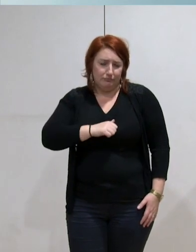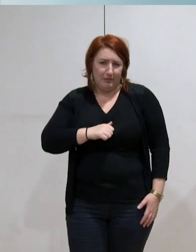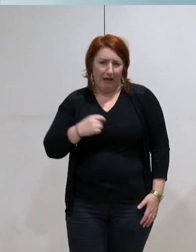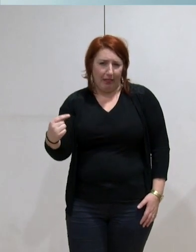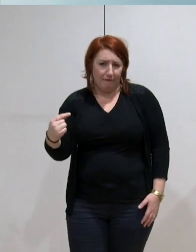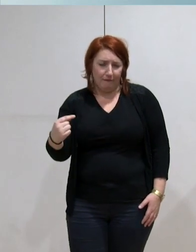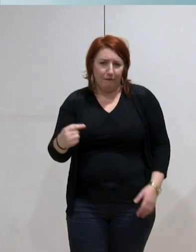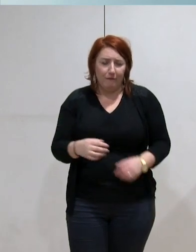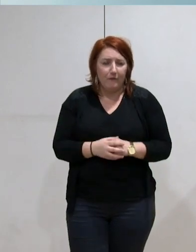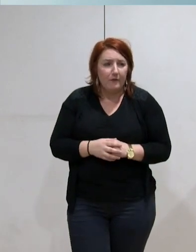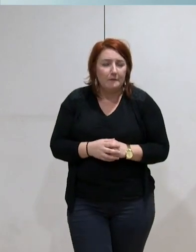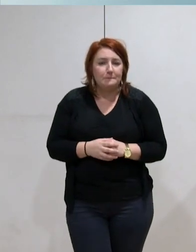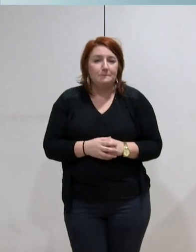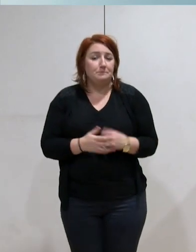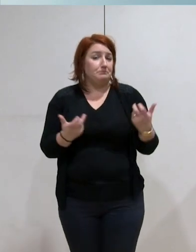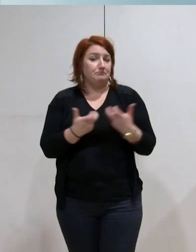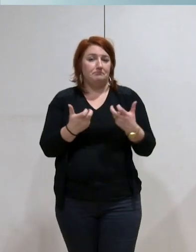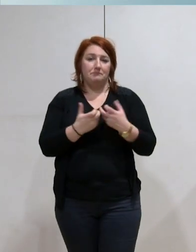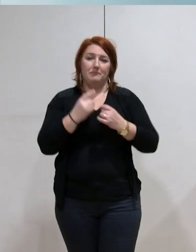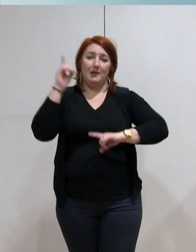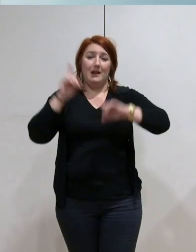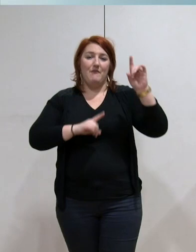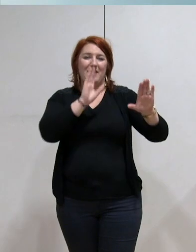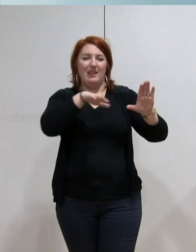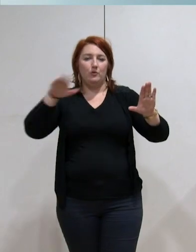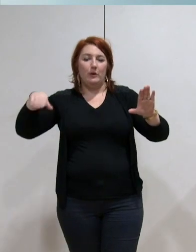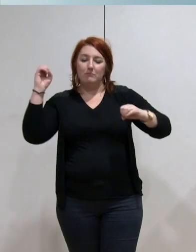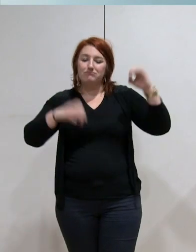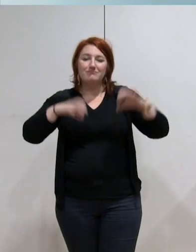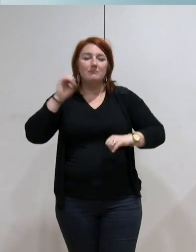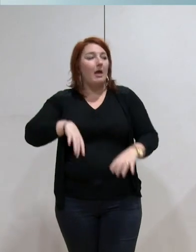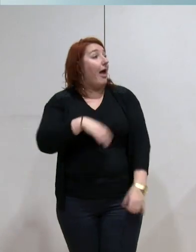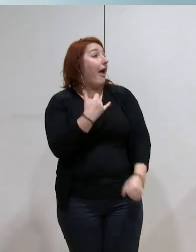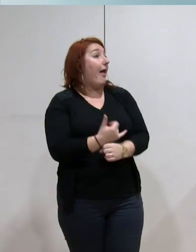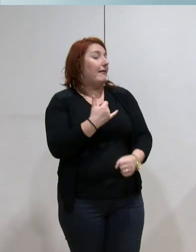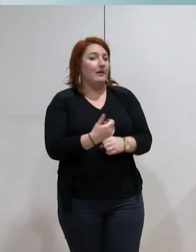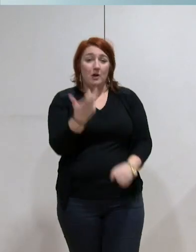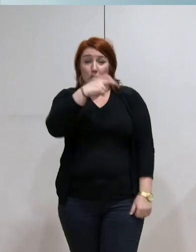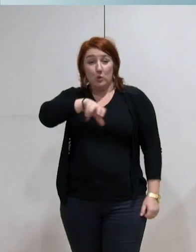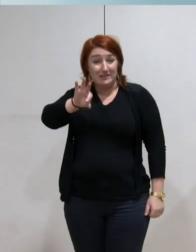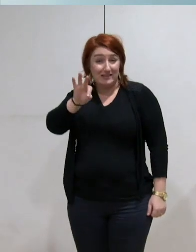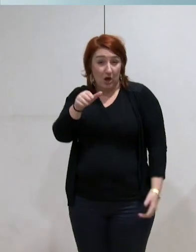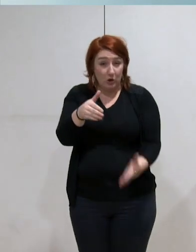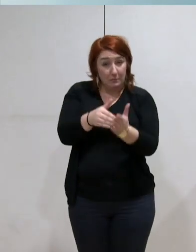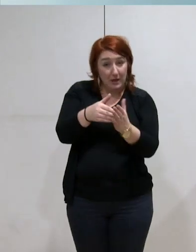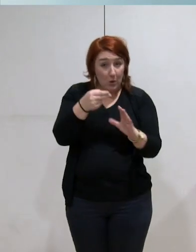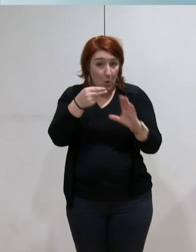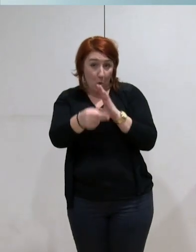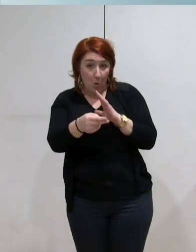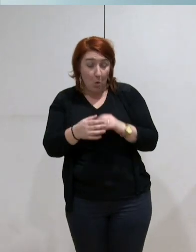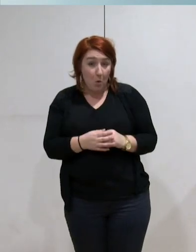nuisible la fête des tuiles 35000 € sans valoriser